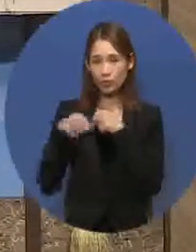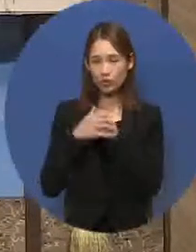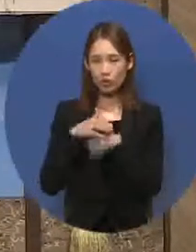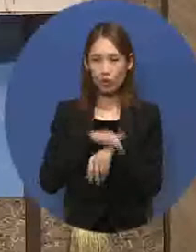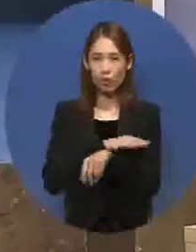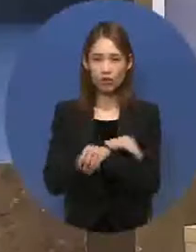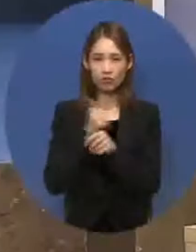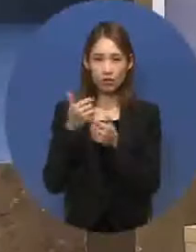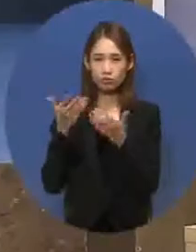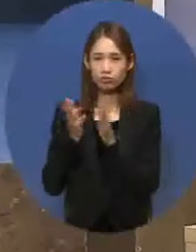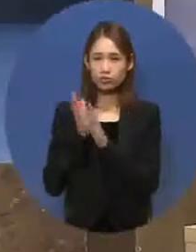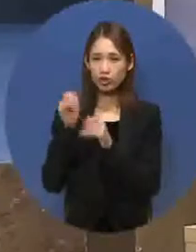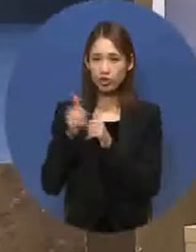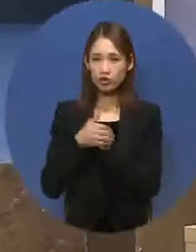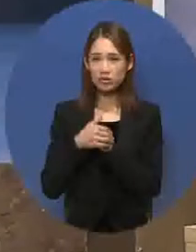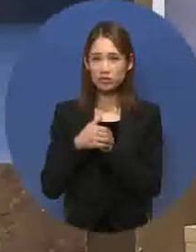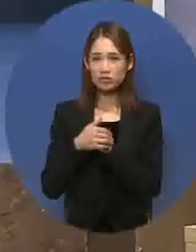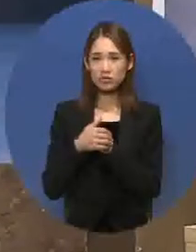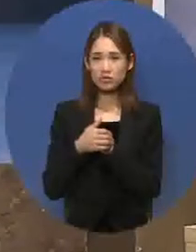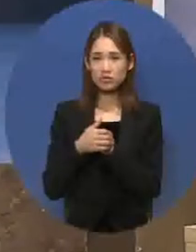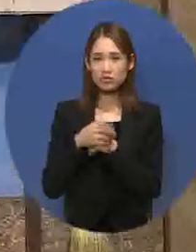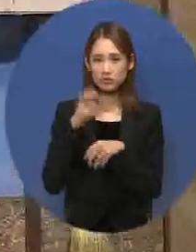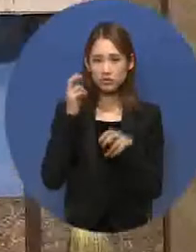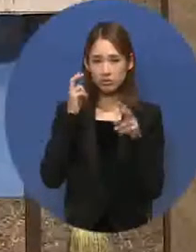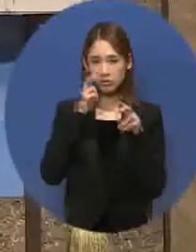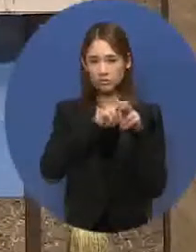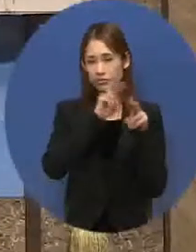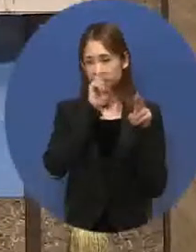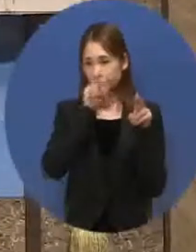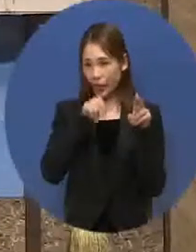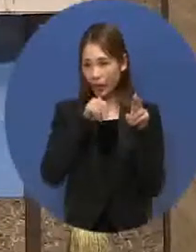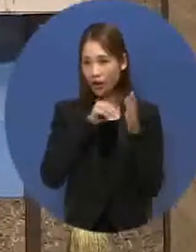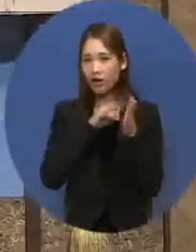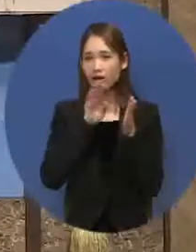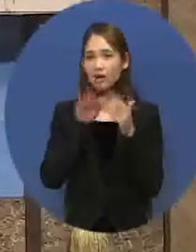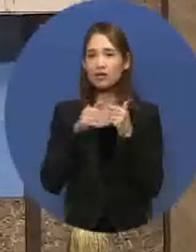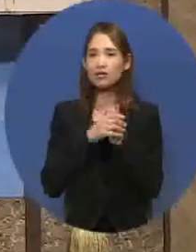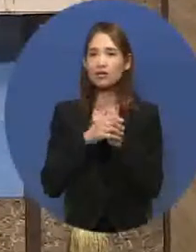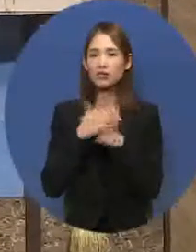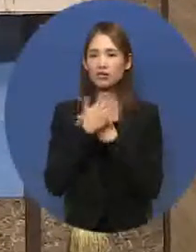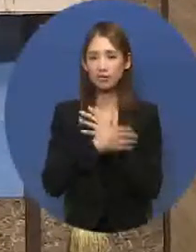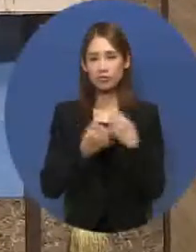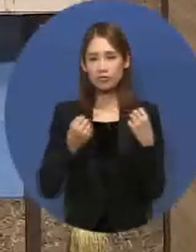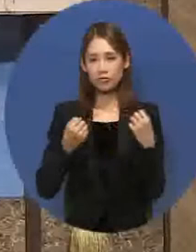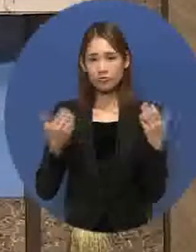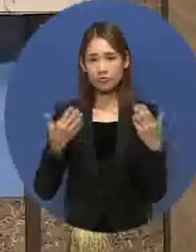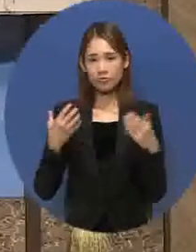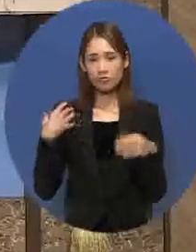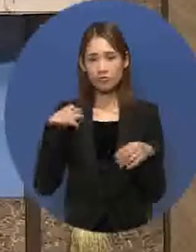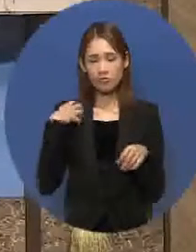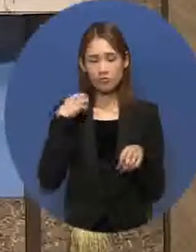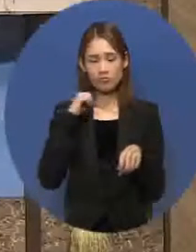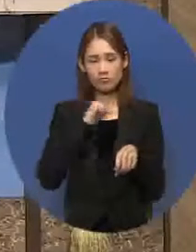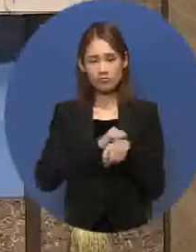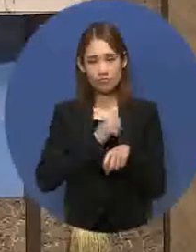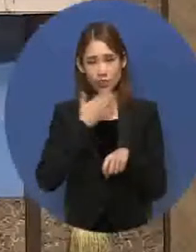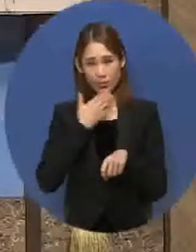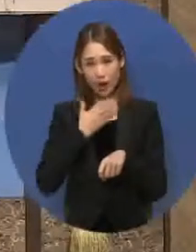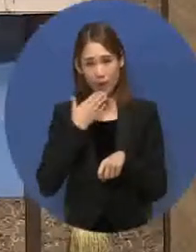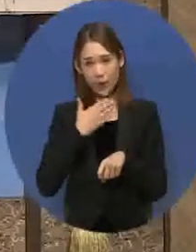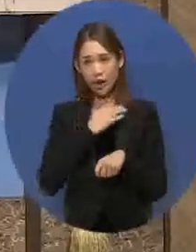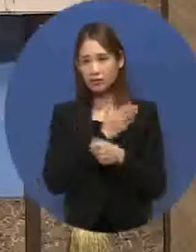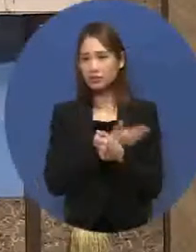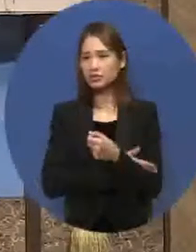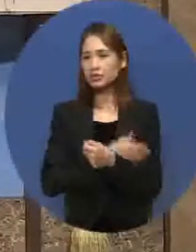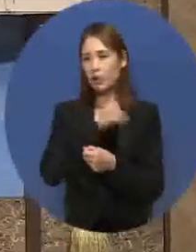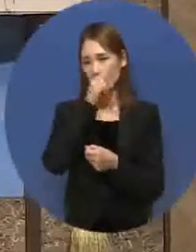과장이든 부장이든 이산제 정년퇴직을 했다. 그러면은 네. 건강도 하고 업무를 잘 처리할 수 있는 능력을 갖고